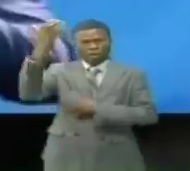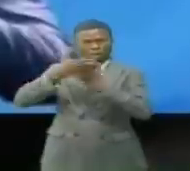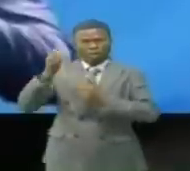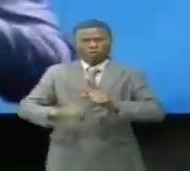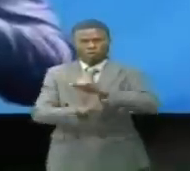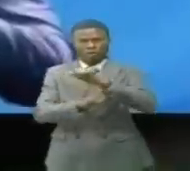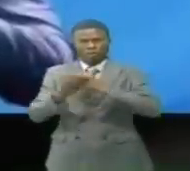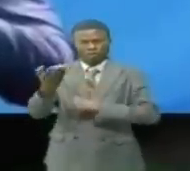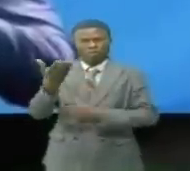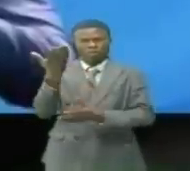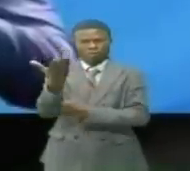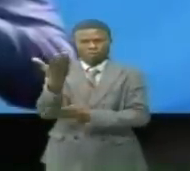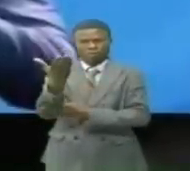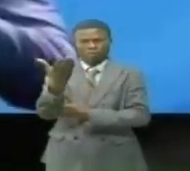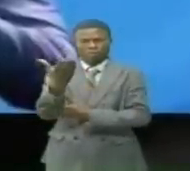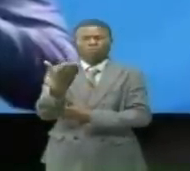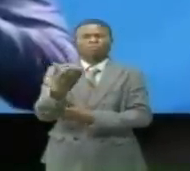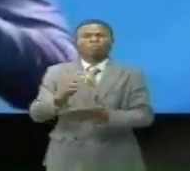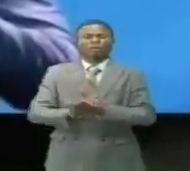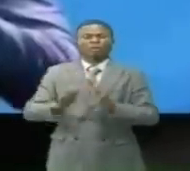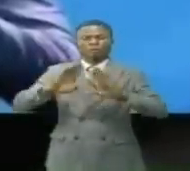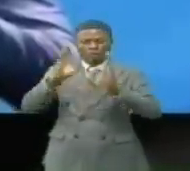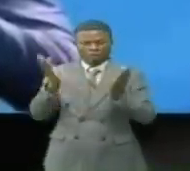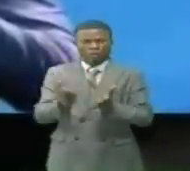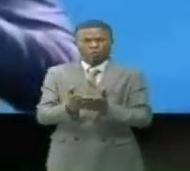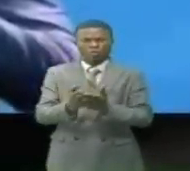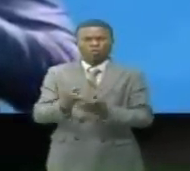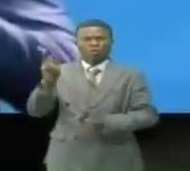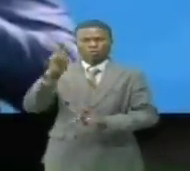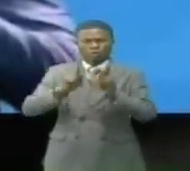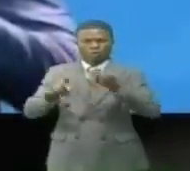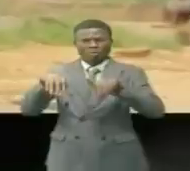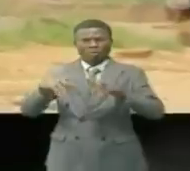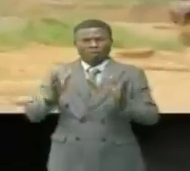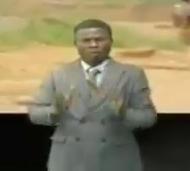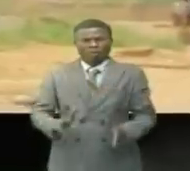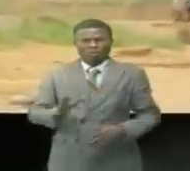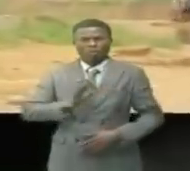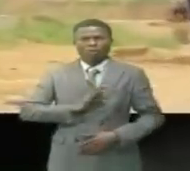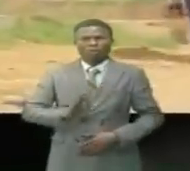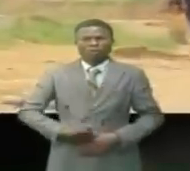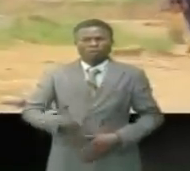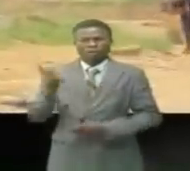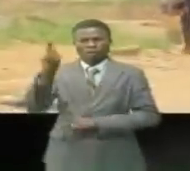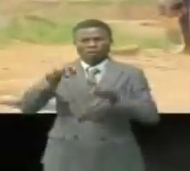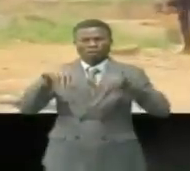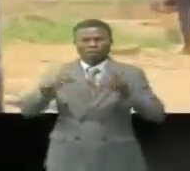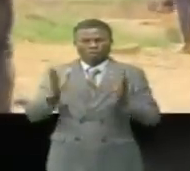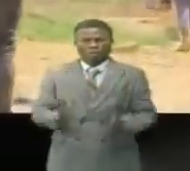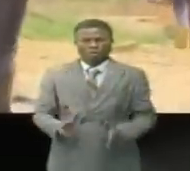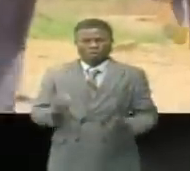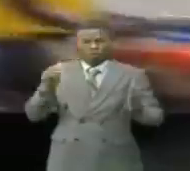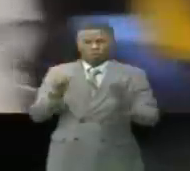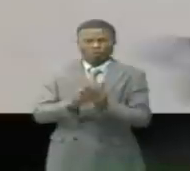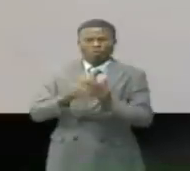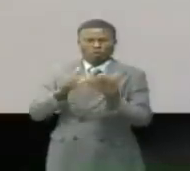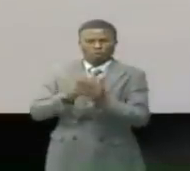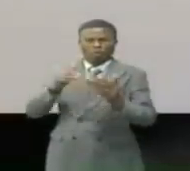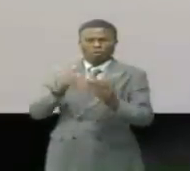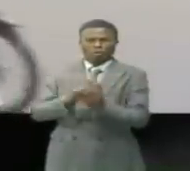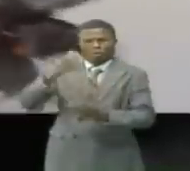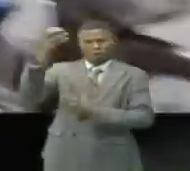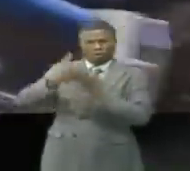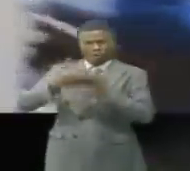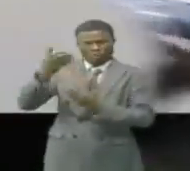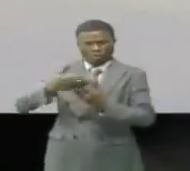L'appel à la mobilisation du chef de l'État, Félix Antoine Tshisekedi Tshilombo, à la population congolaise contre l'agression rwandaise